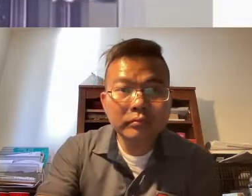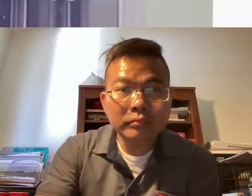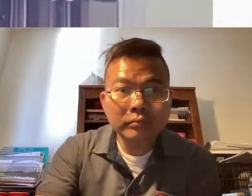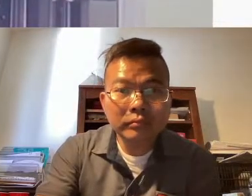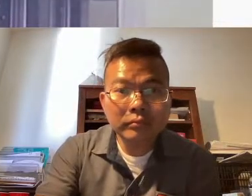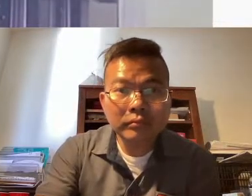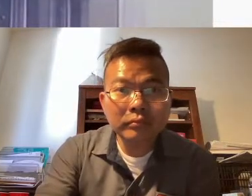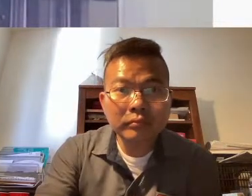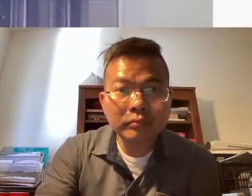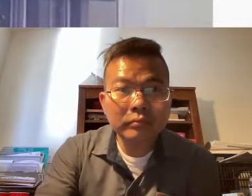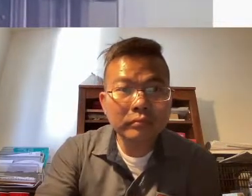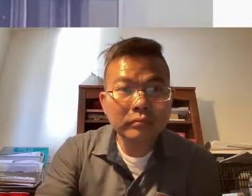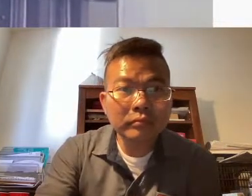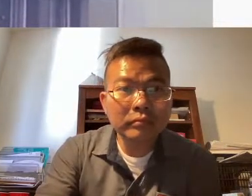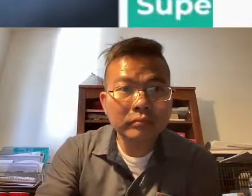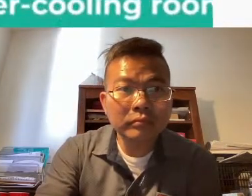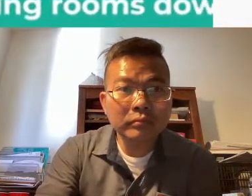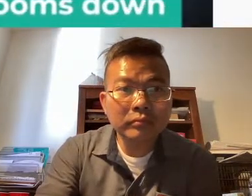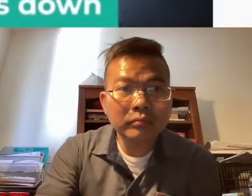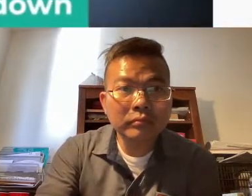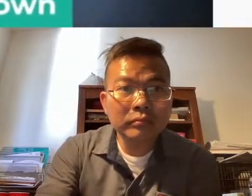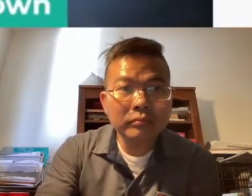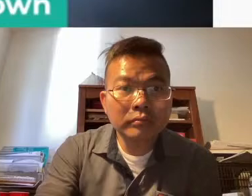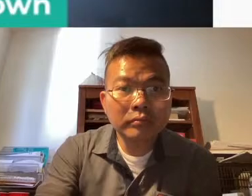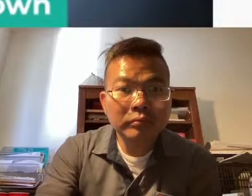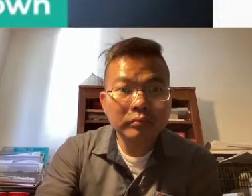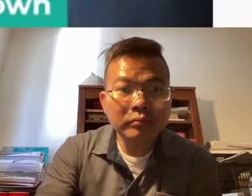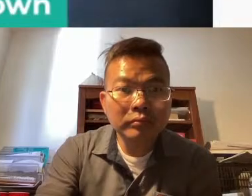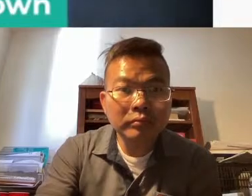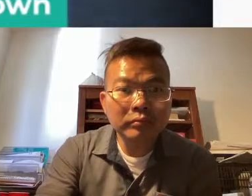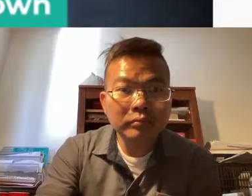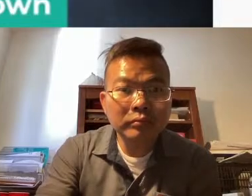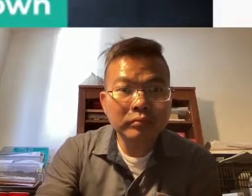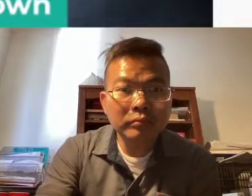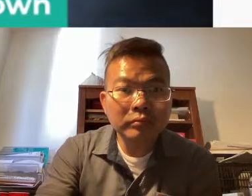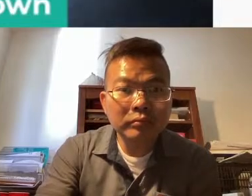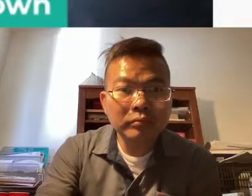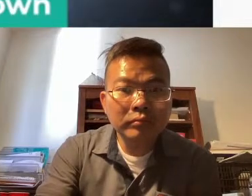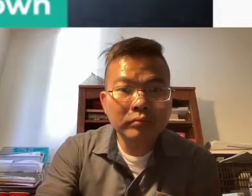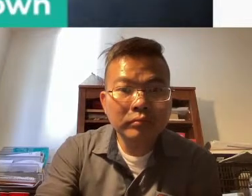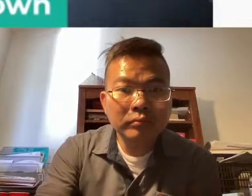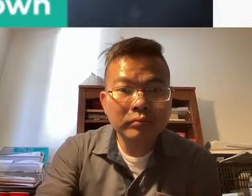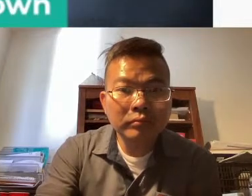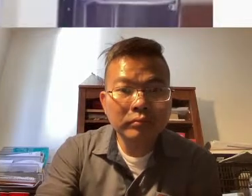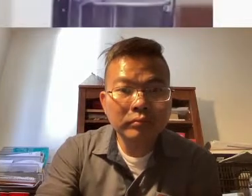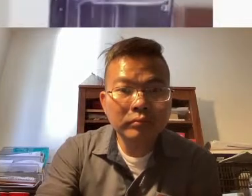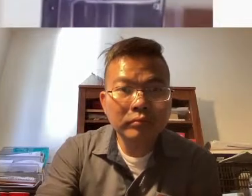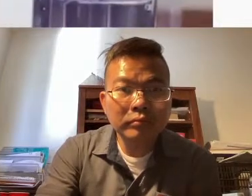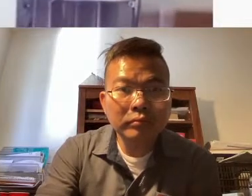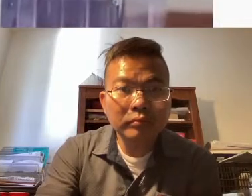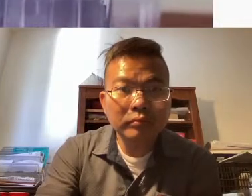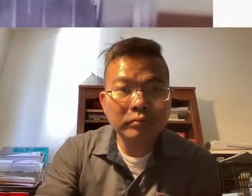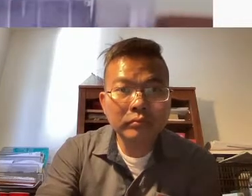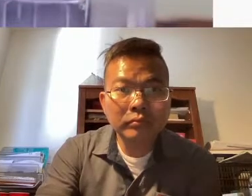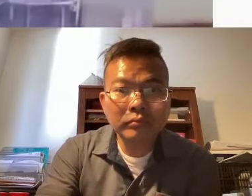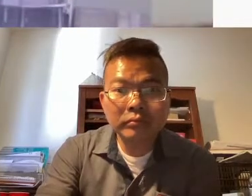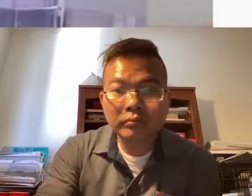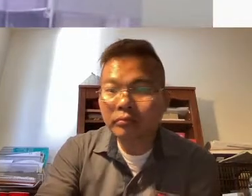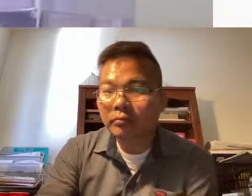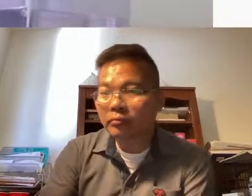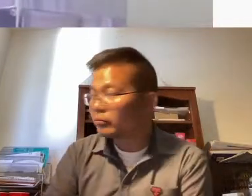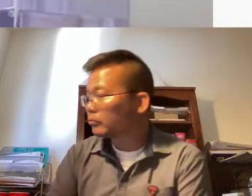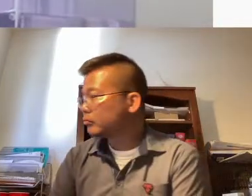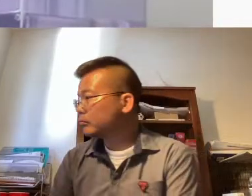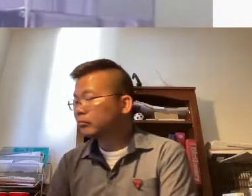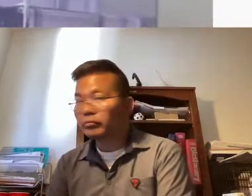tỷ quý vị ơi. Đây là một trong những cái chiêu trò mà rút tiền rất là ngọt ngào. Chỉ có những người ít cái giao dịch ngân hàng á,